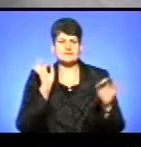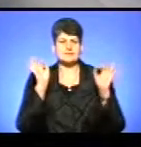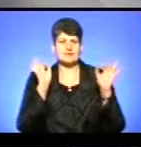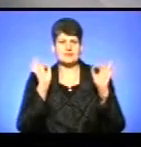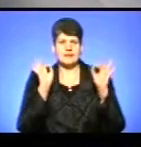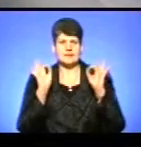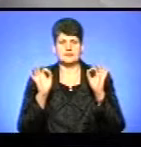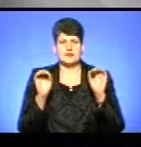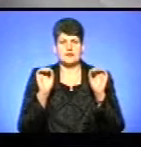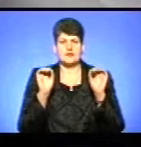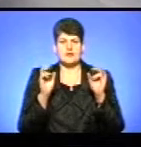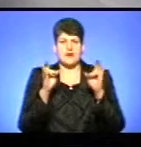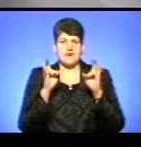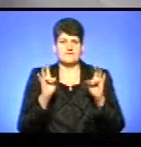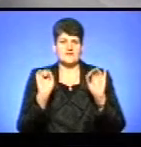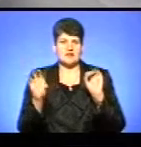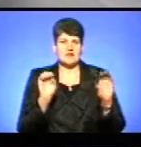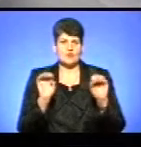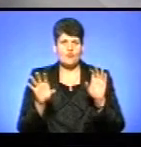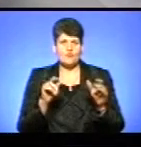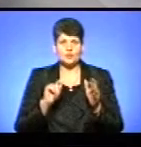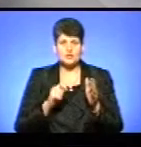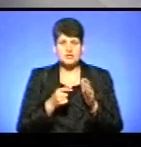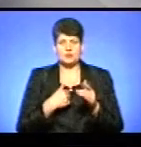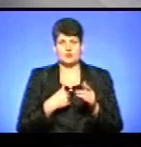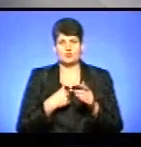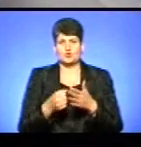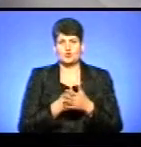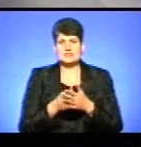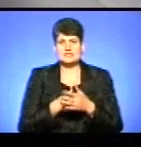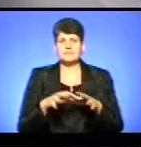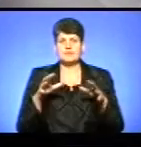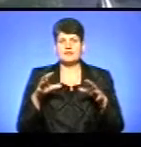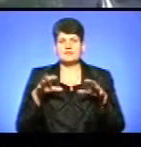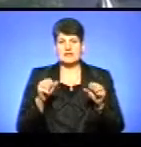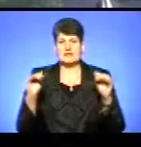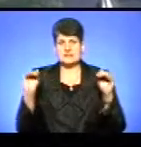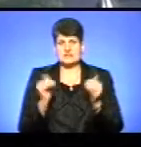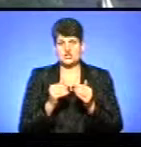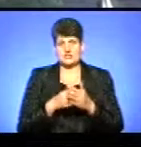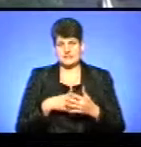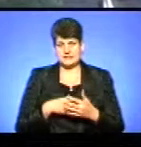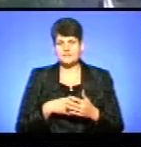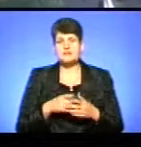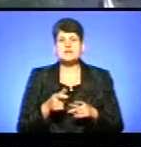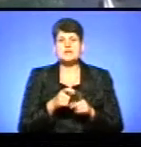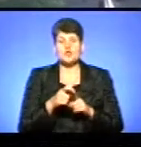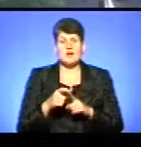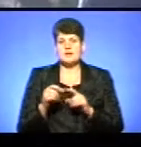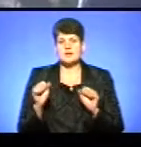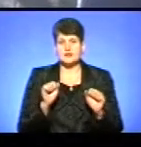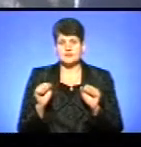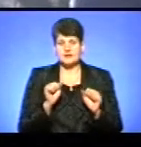аварійку включити. Цим самим хочемо добитися від влади зниження цін. За словами керівника тернопільського